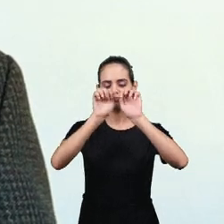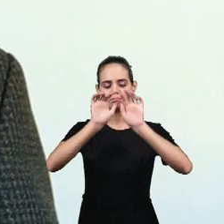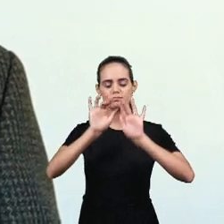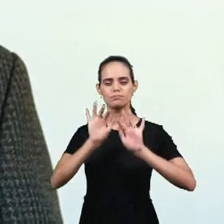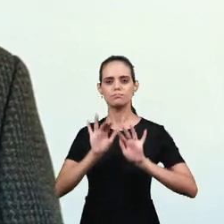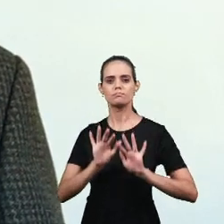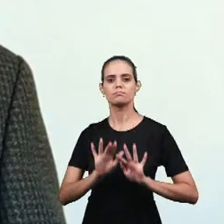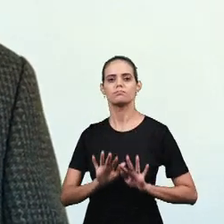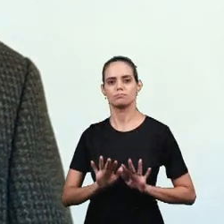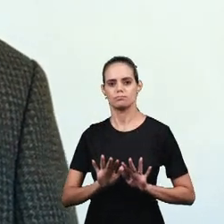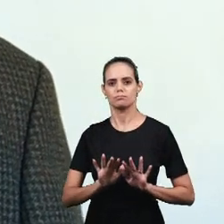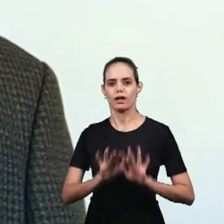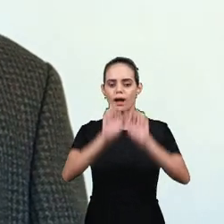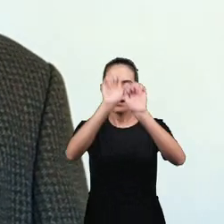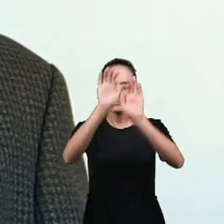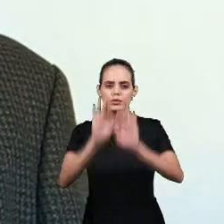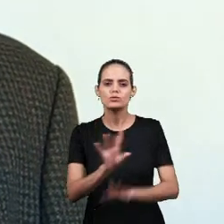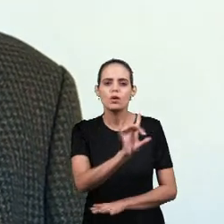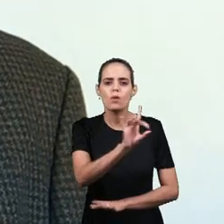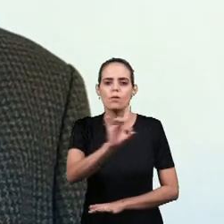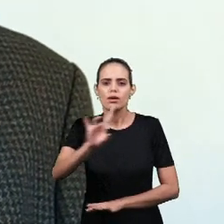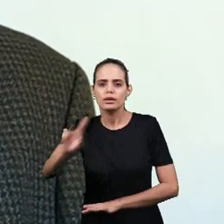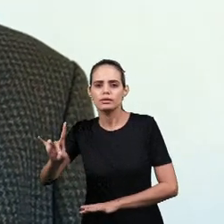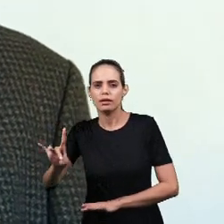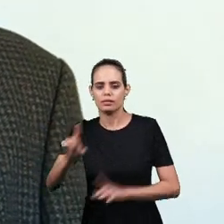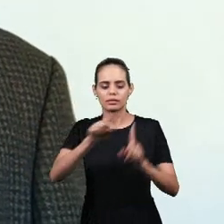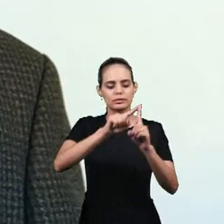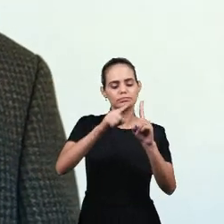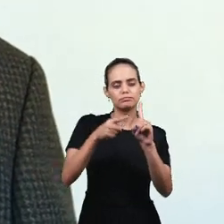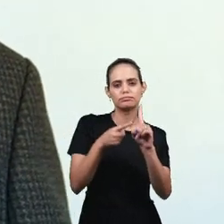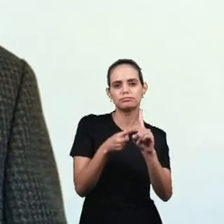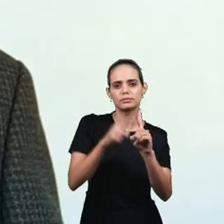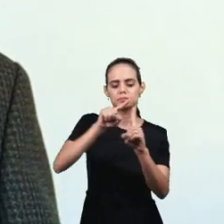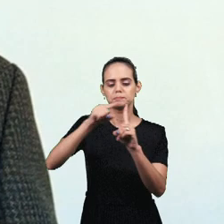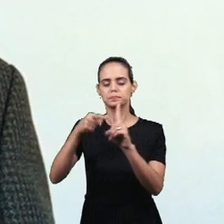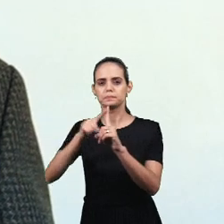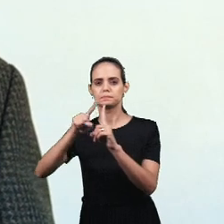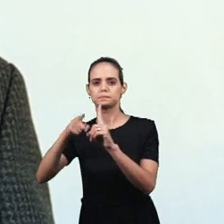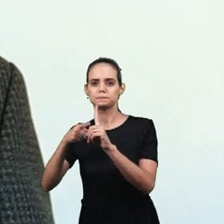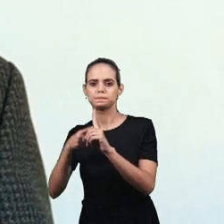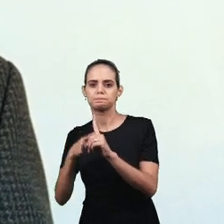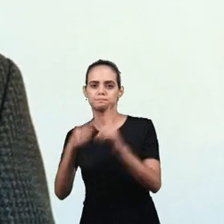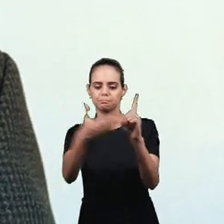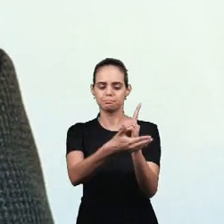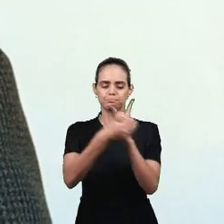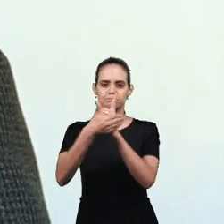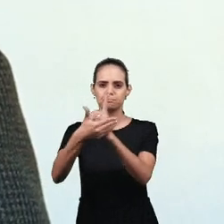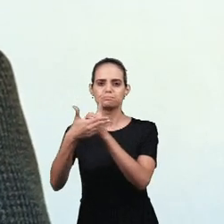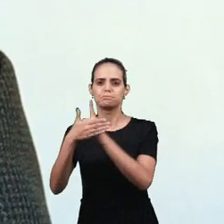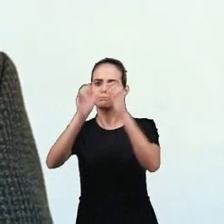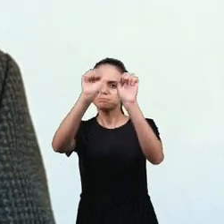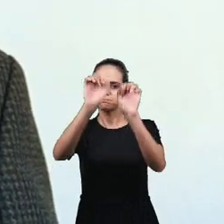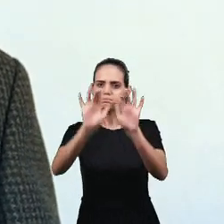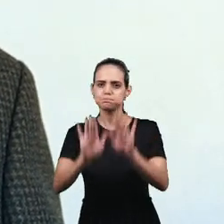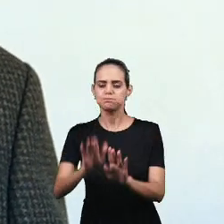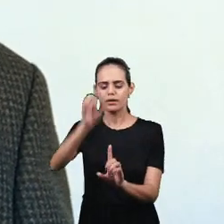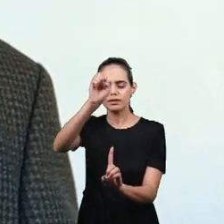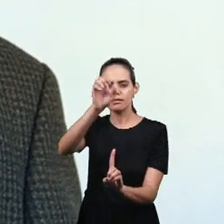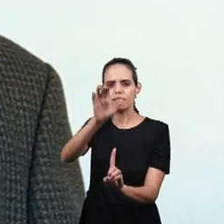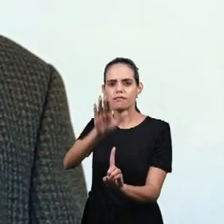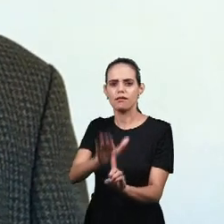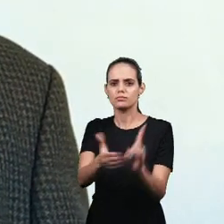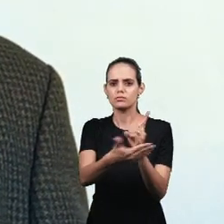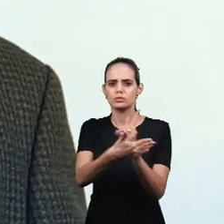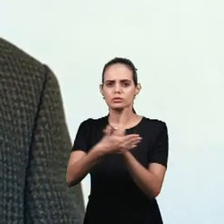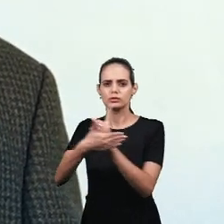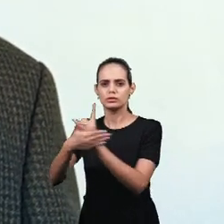enceintes, donne ta grâce en donnant la délivrance, la victoire, en protégeant tes servantes dans toute la période de la grossesse. Nous prions